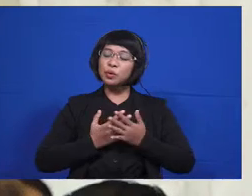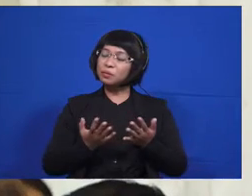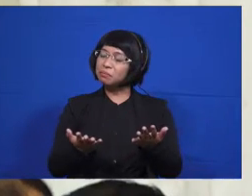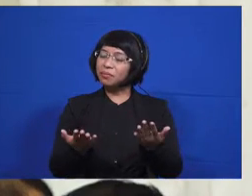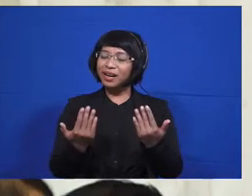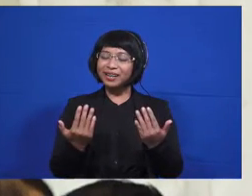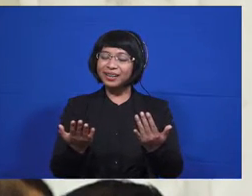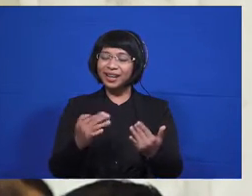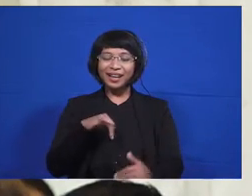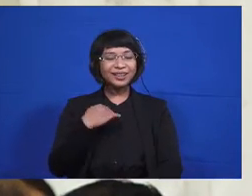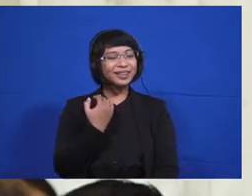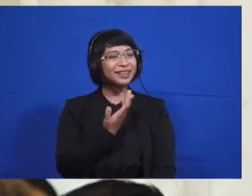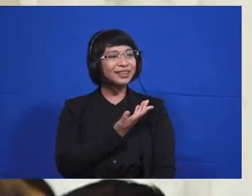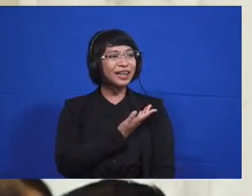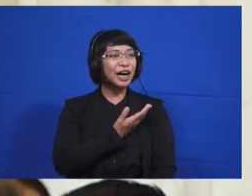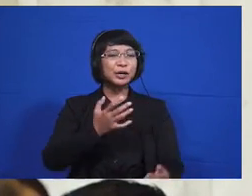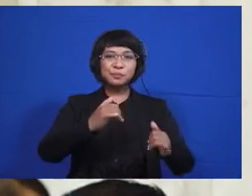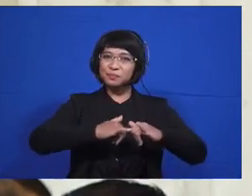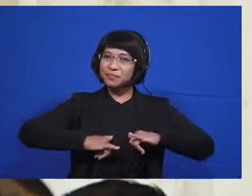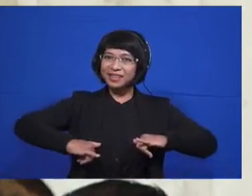Marilah kita bersama-sama